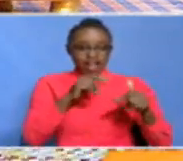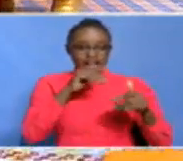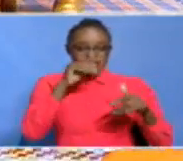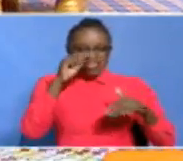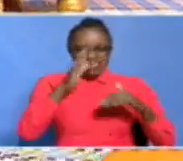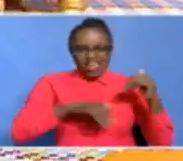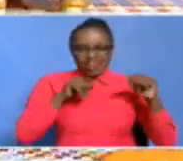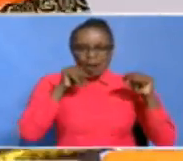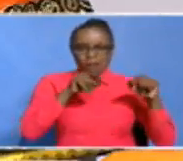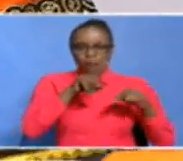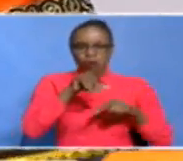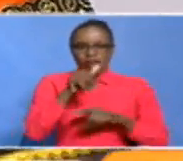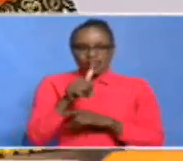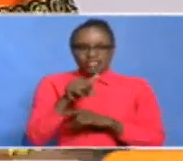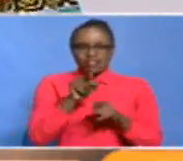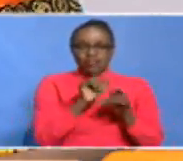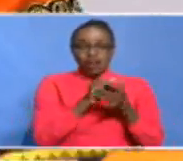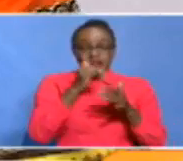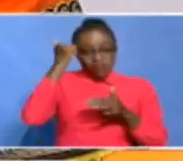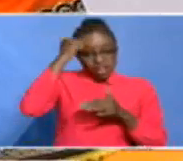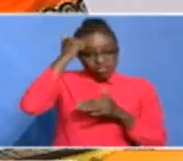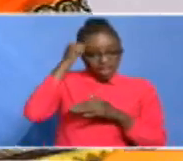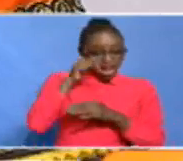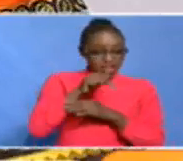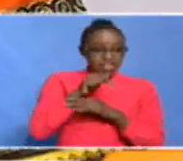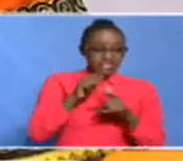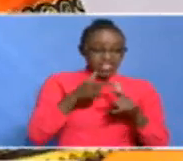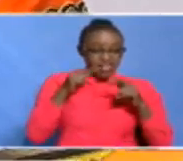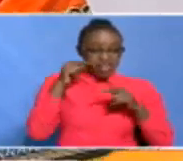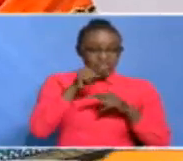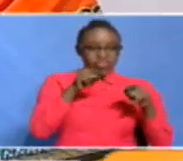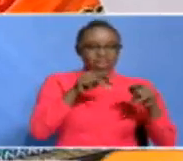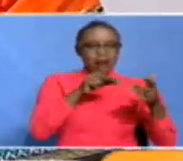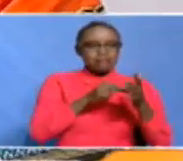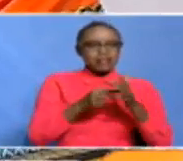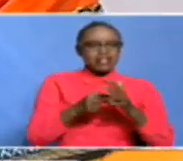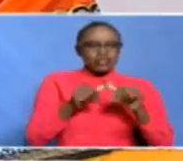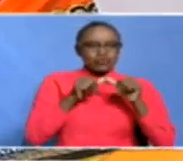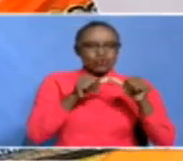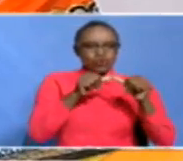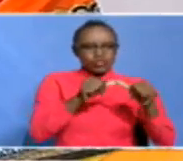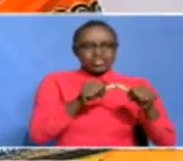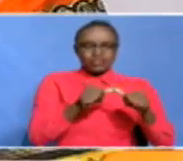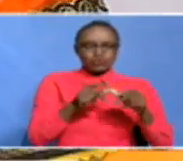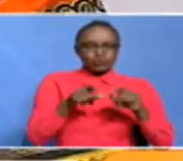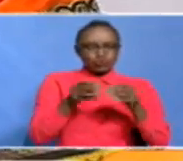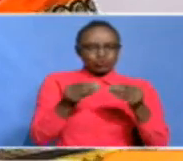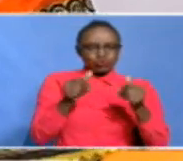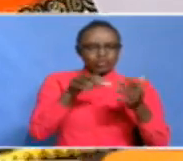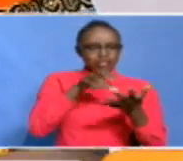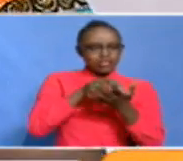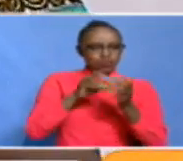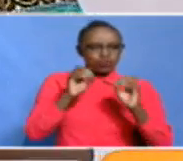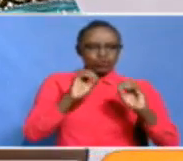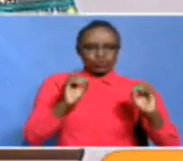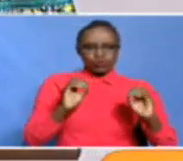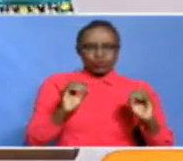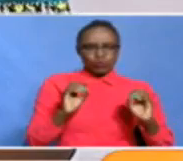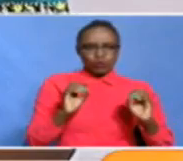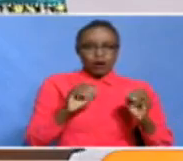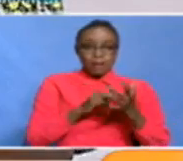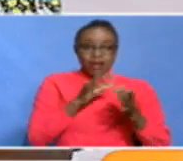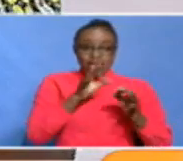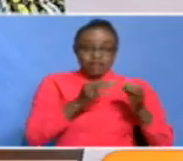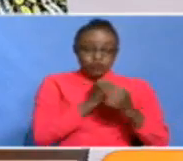vidole. Maanake uona hili swala la elimu, wakati tunaelekeza hivi vidole ndio tuzidi kutokomeza hii hali. Sasa ni kwamba